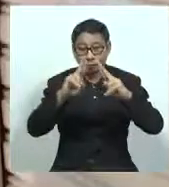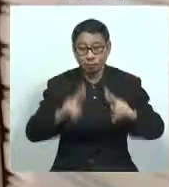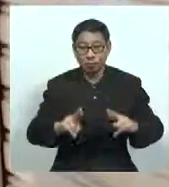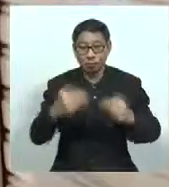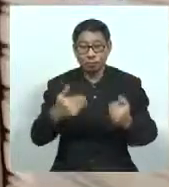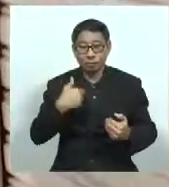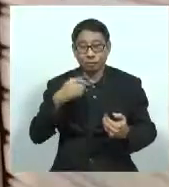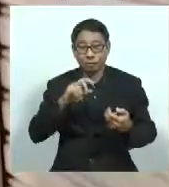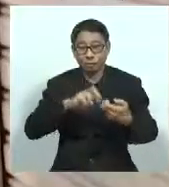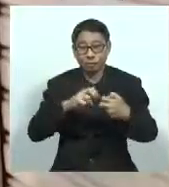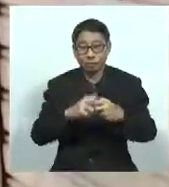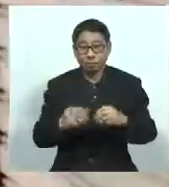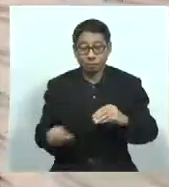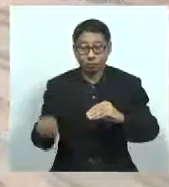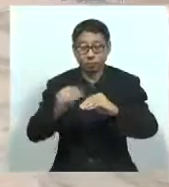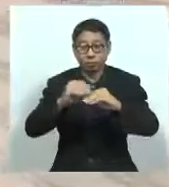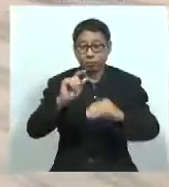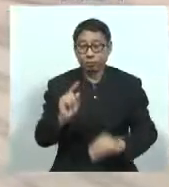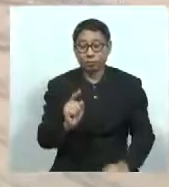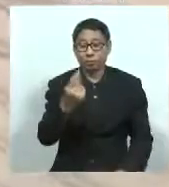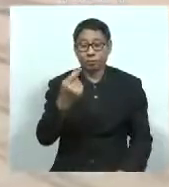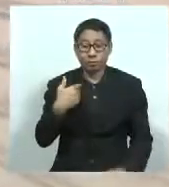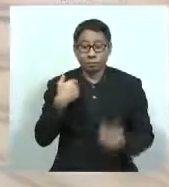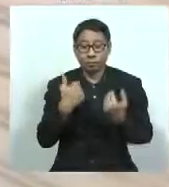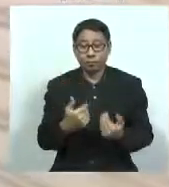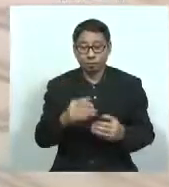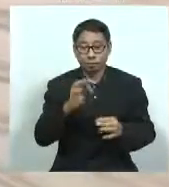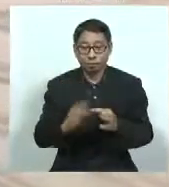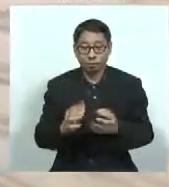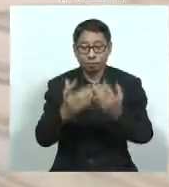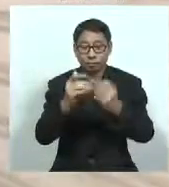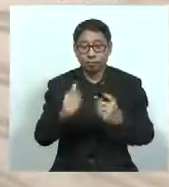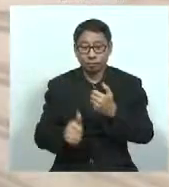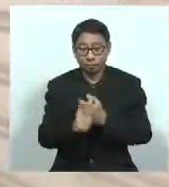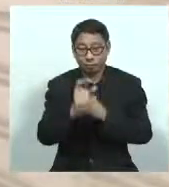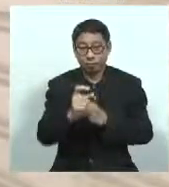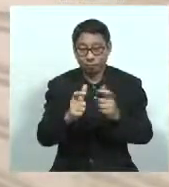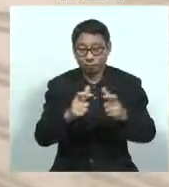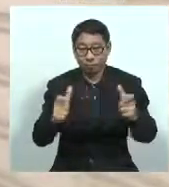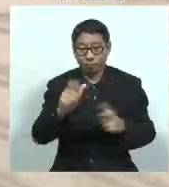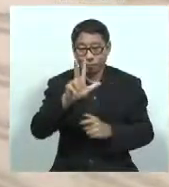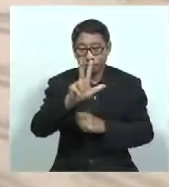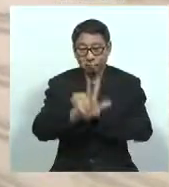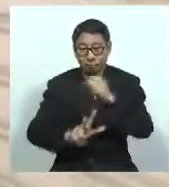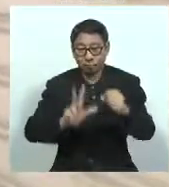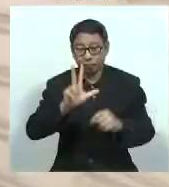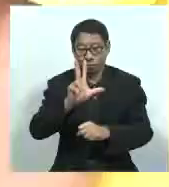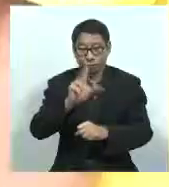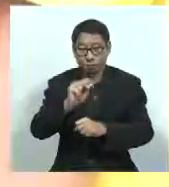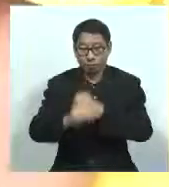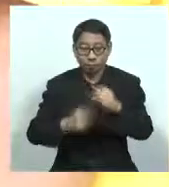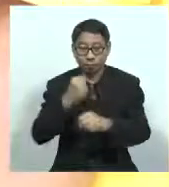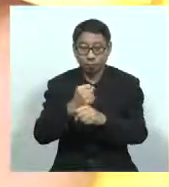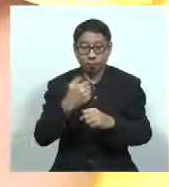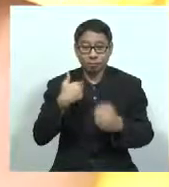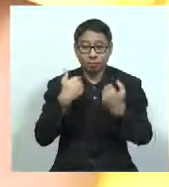งว่าอาจจะเกิดเหตุแบบนี้ซ้ำขึ้นอีกโดยเหตุเพลิงไหม้ครั้งนี้ถือว่ารุนแรงมากที่สุดในรอบ30ปีส่วนส